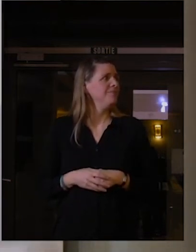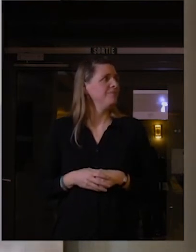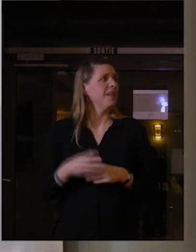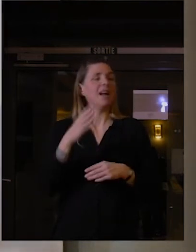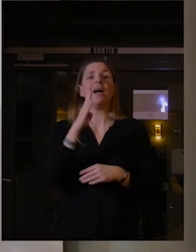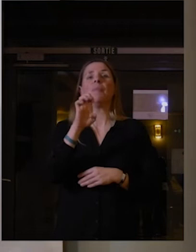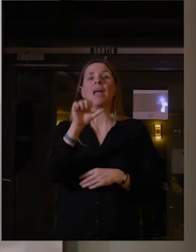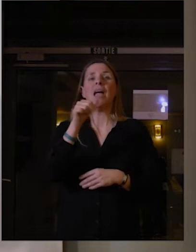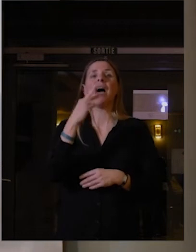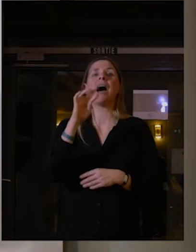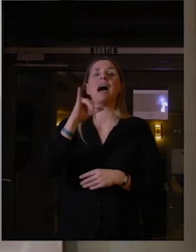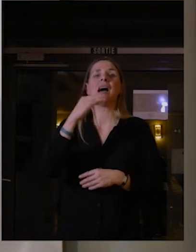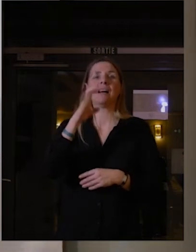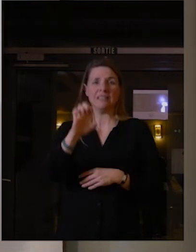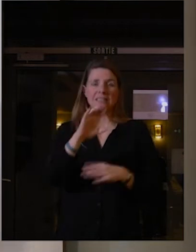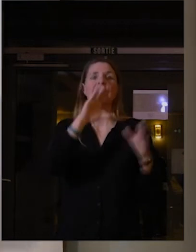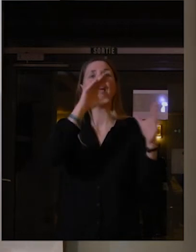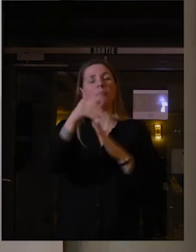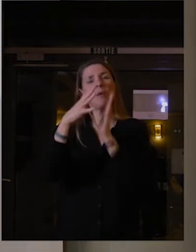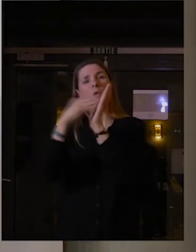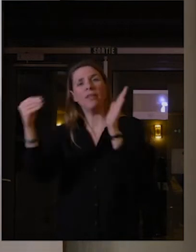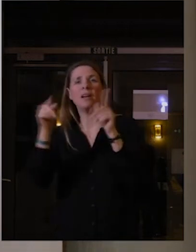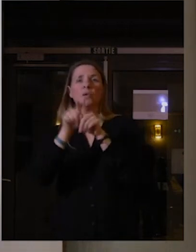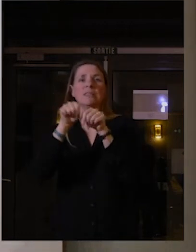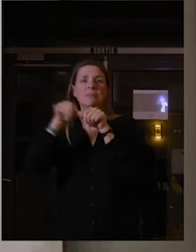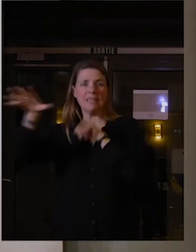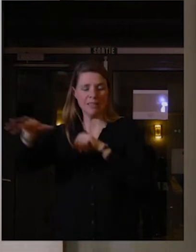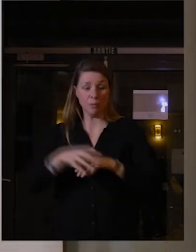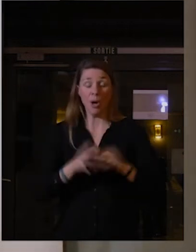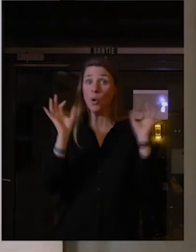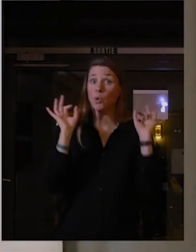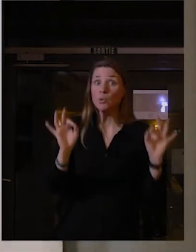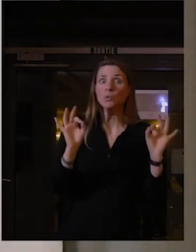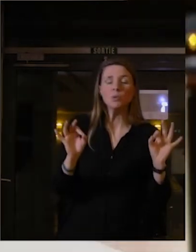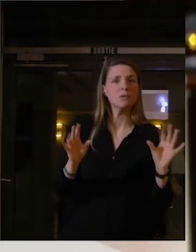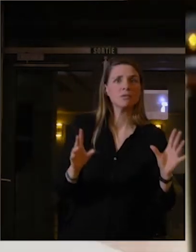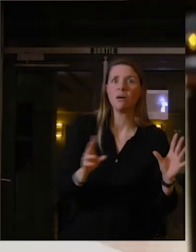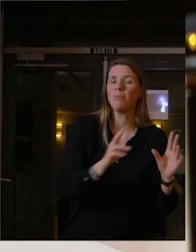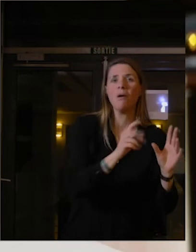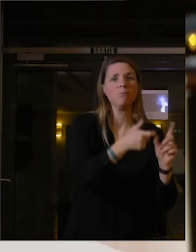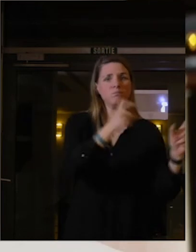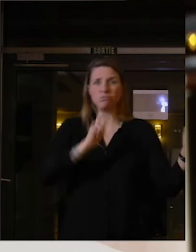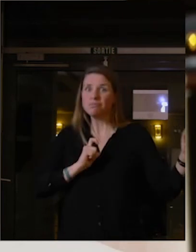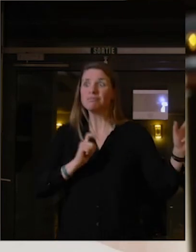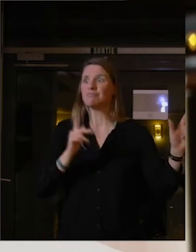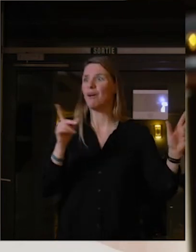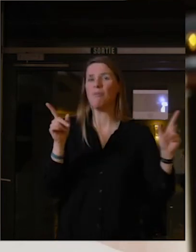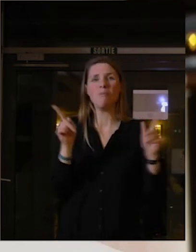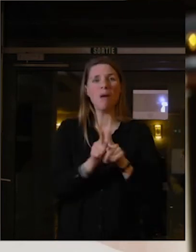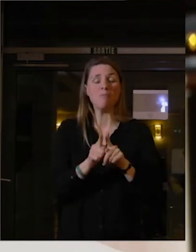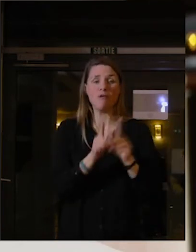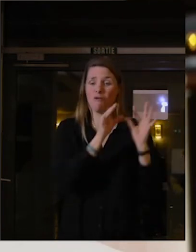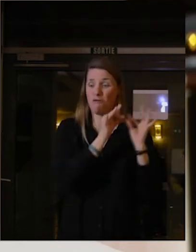cette question-là des modèles et de la médiatisation. Bah, ça tombe bien parce que moi je vais rebondir là-dessus en fait. je